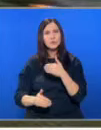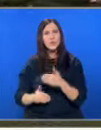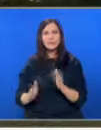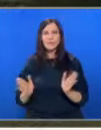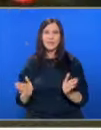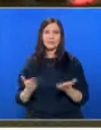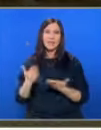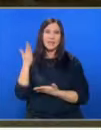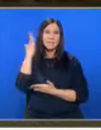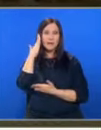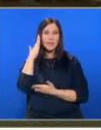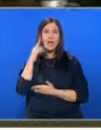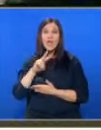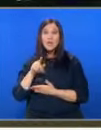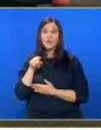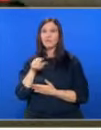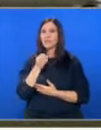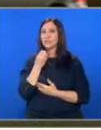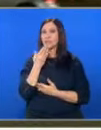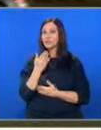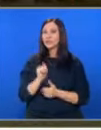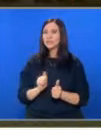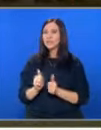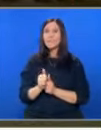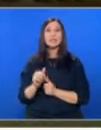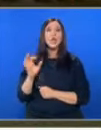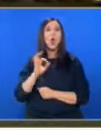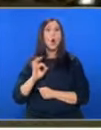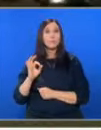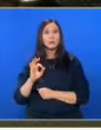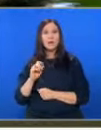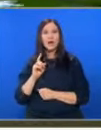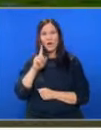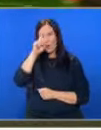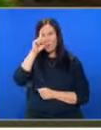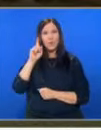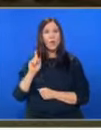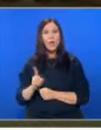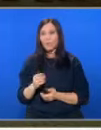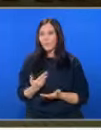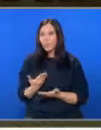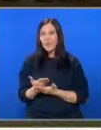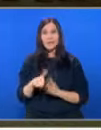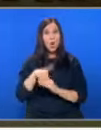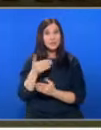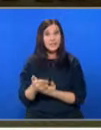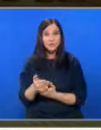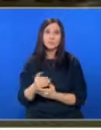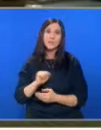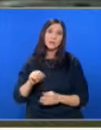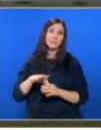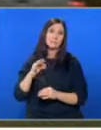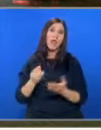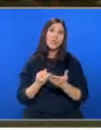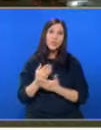стане и премиер, или пък това да се случи с заместник омбудсмана, която подаде оставка, и да бъде избран нов заместник